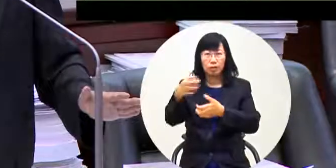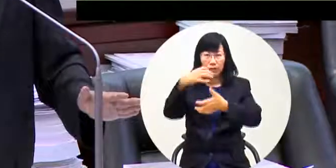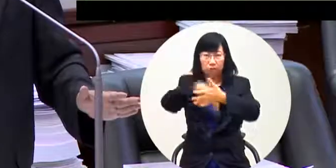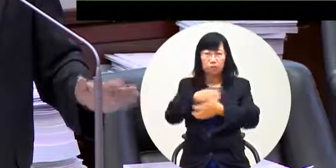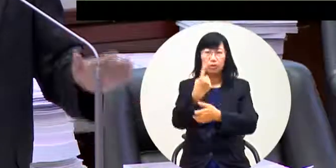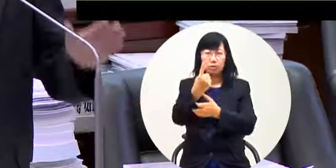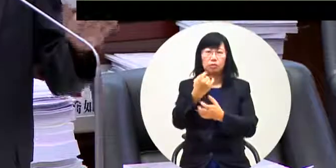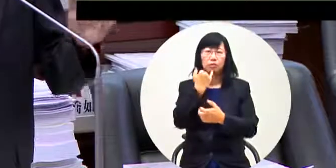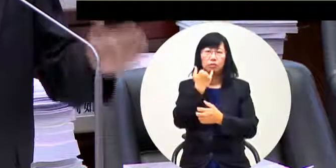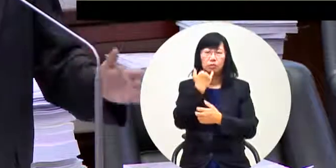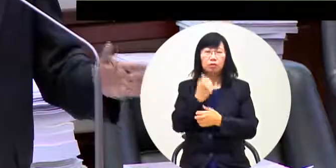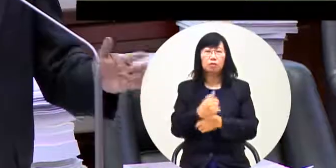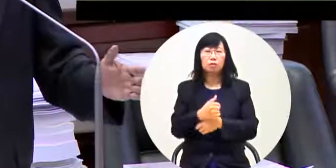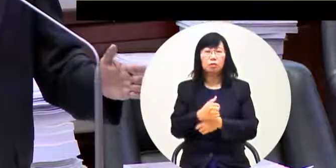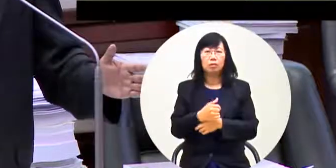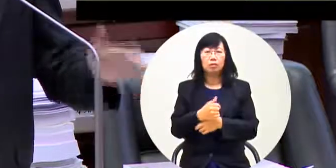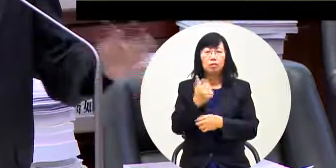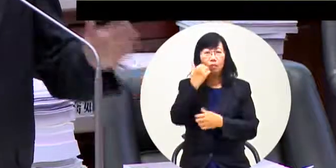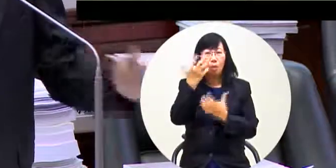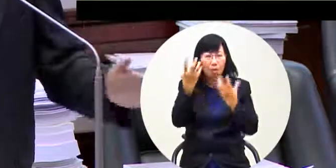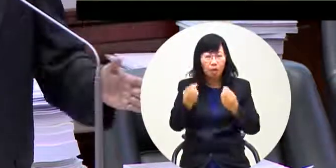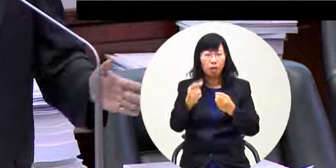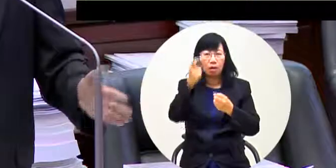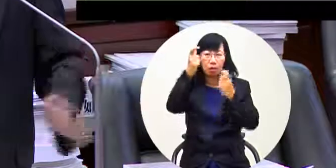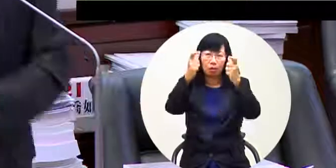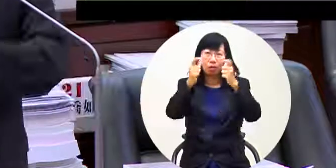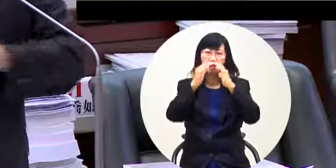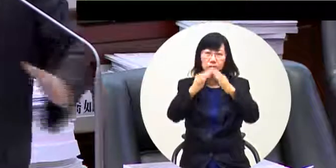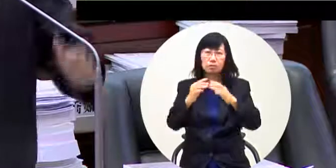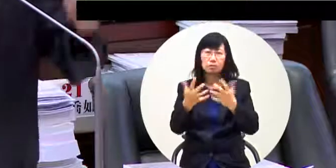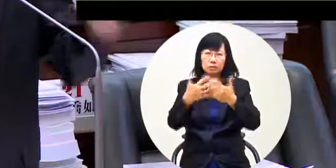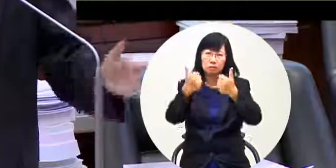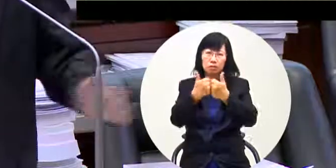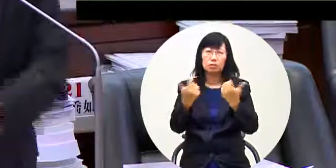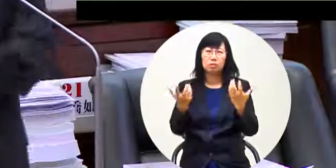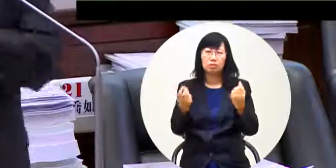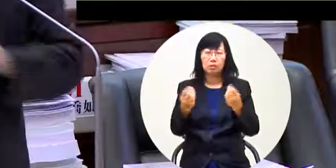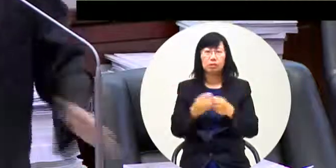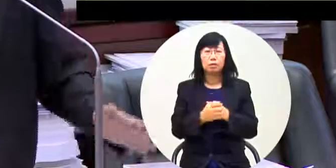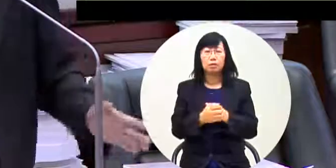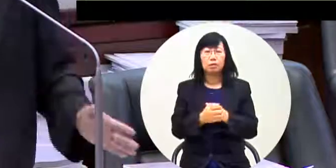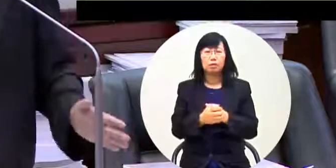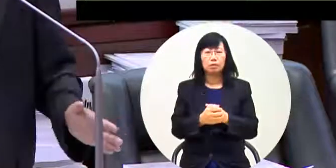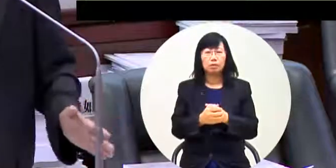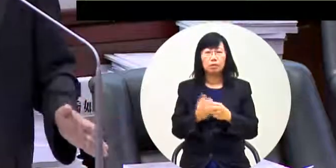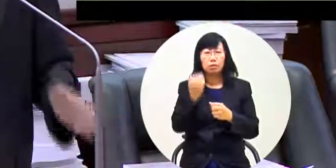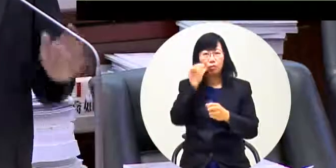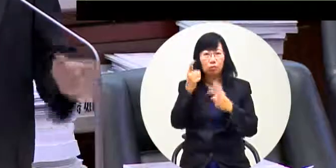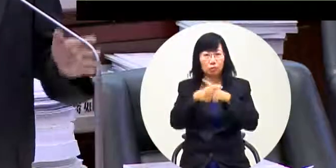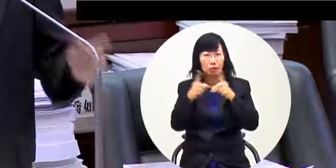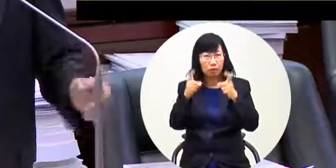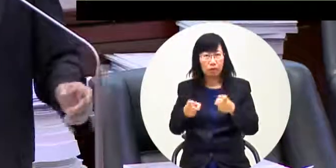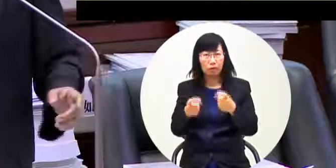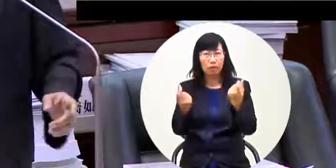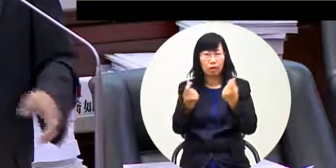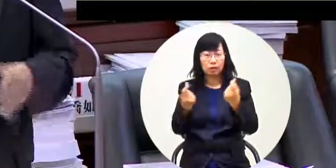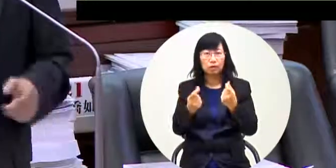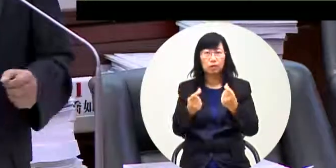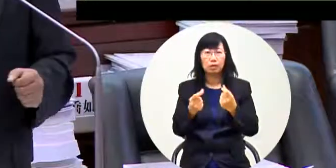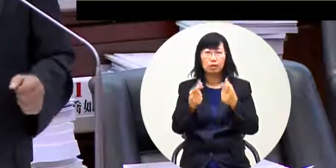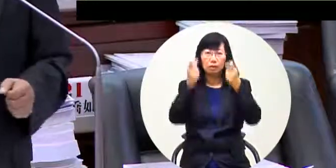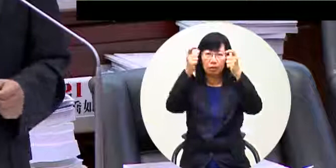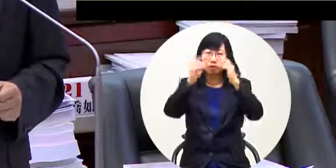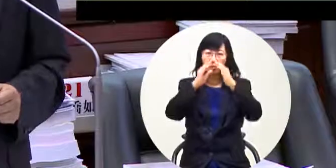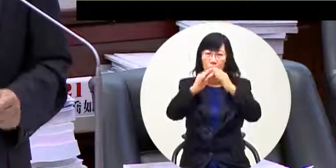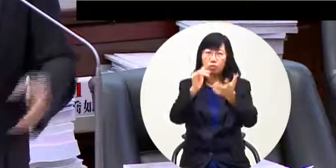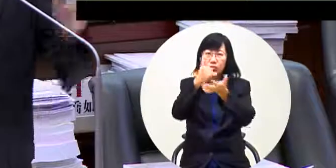会。我最后一个结论是，如果小港区是相对于高雄是一个高污染的地方， 他每年分配的回